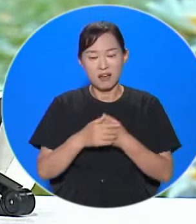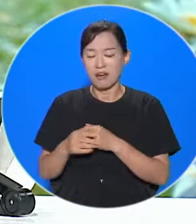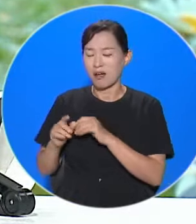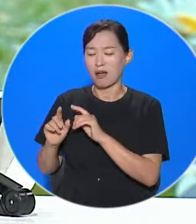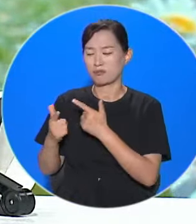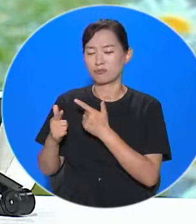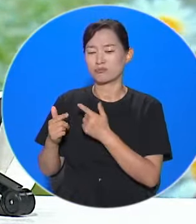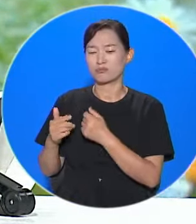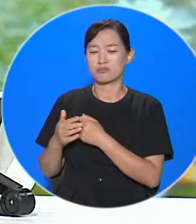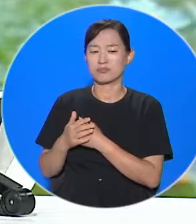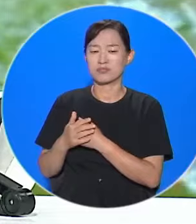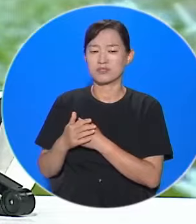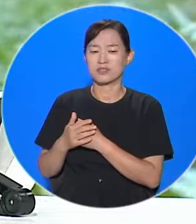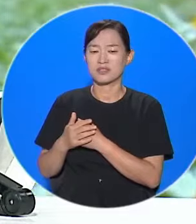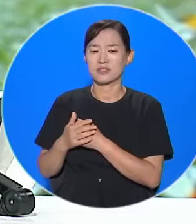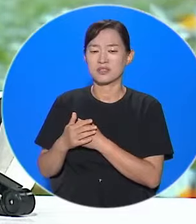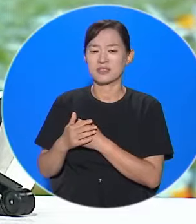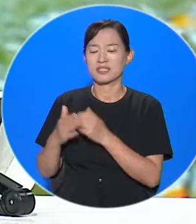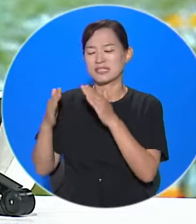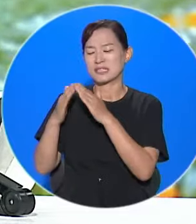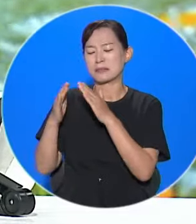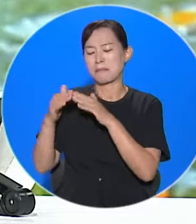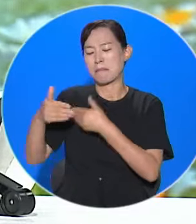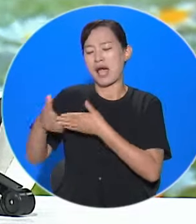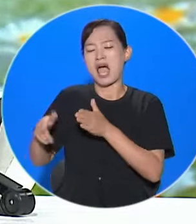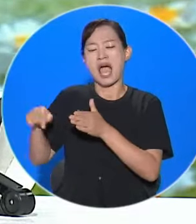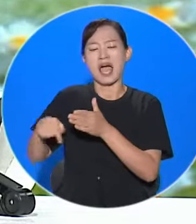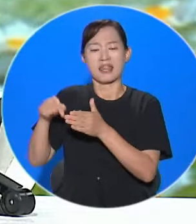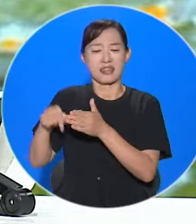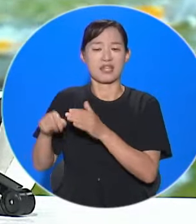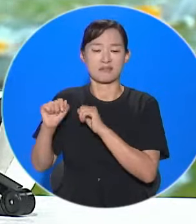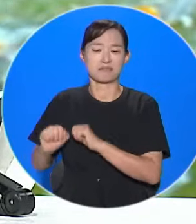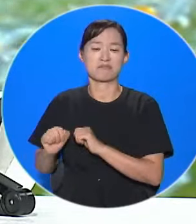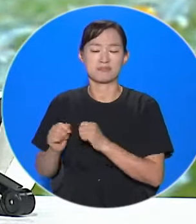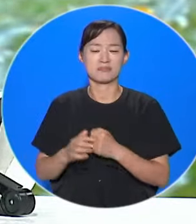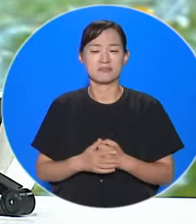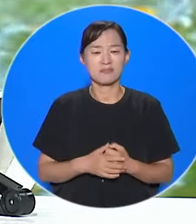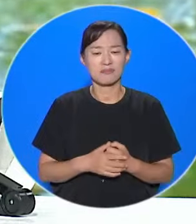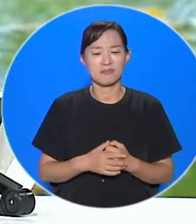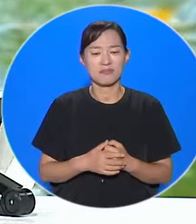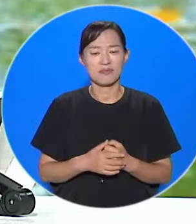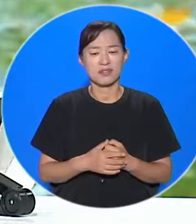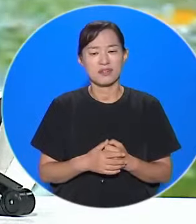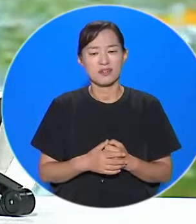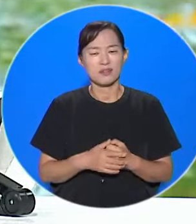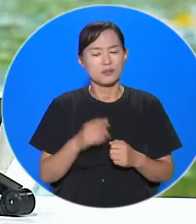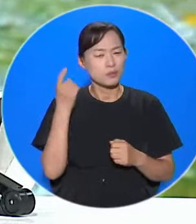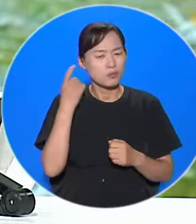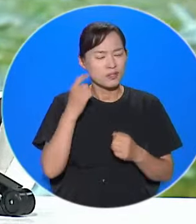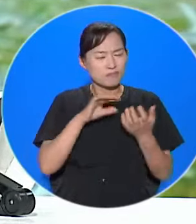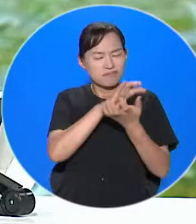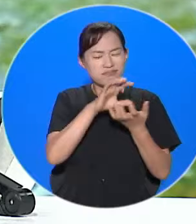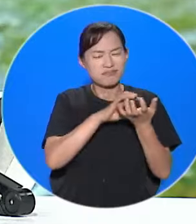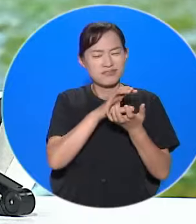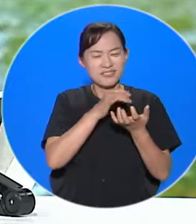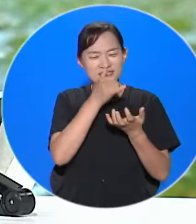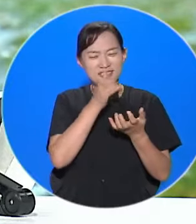아니요. 저기 방 안에 있어요. 방 안에 있어요? 네. 아, 그래요. 다른 소리가 좀 들려서 그런데.